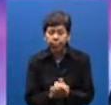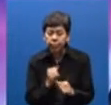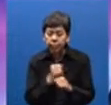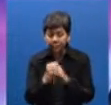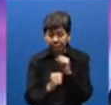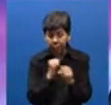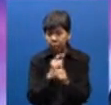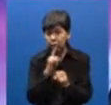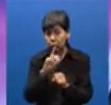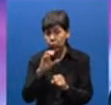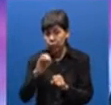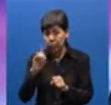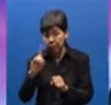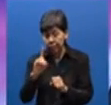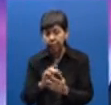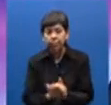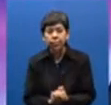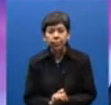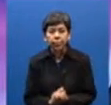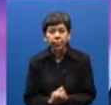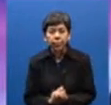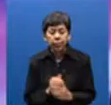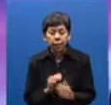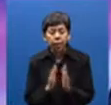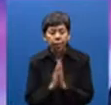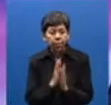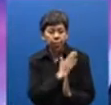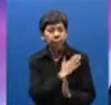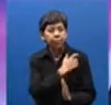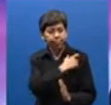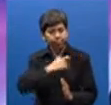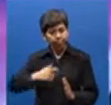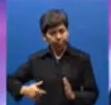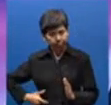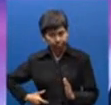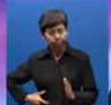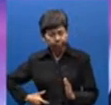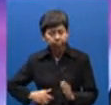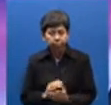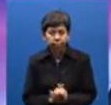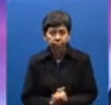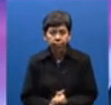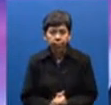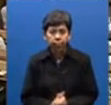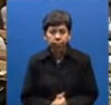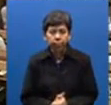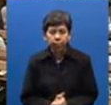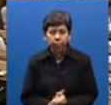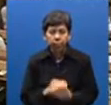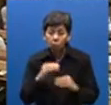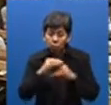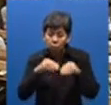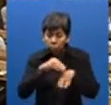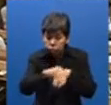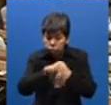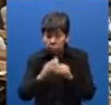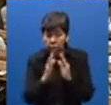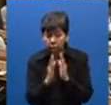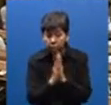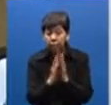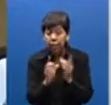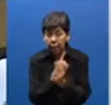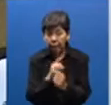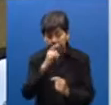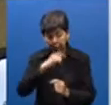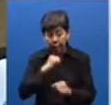101ปีสมเด็จพระญาณสังวรสมเด็จพระสังฆราชสกลมหาสังฆปริณายกองค์การเครือข่ายชาวพุทแห่งประเทศไทย